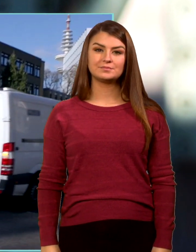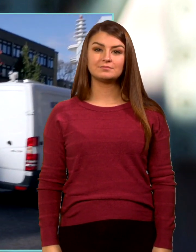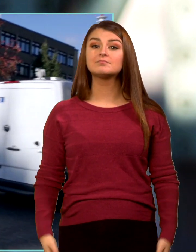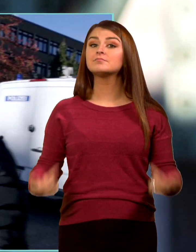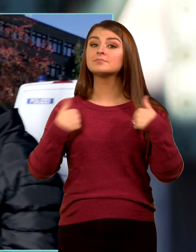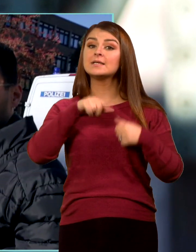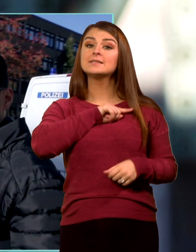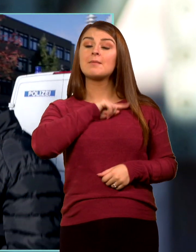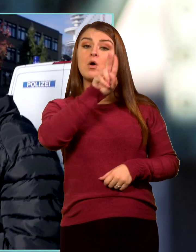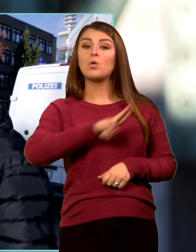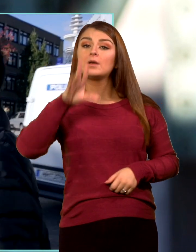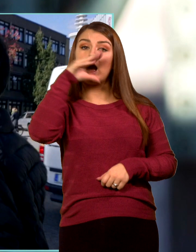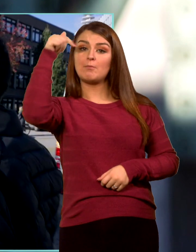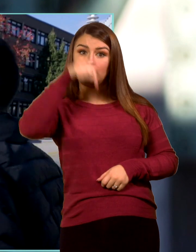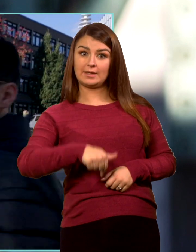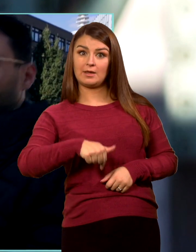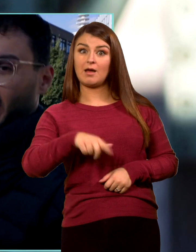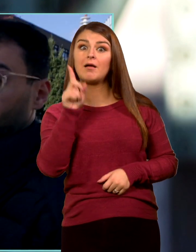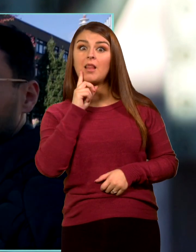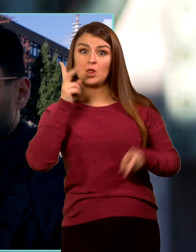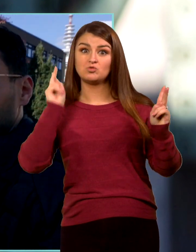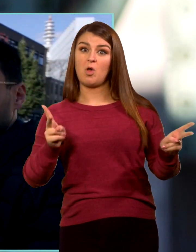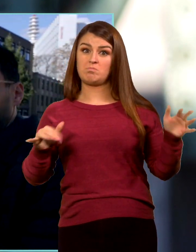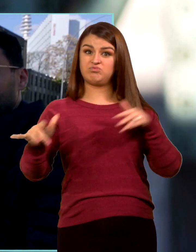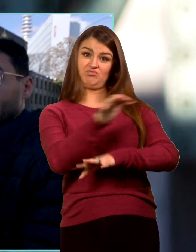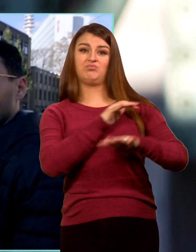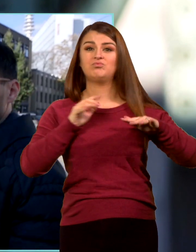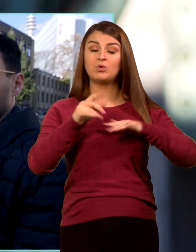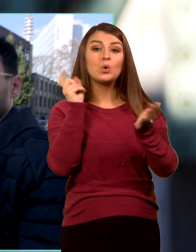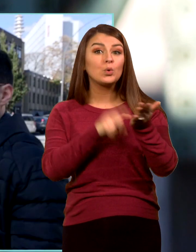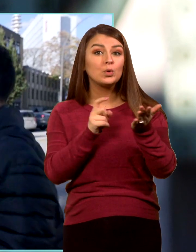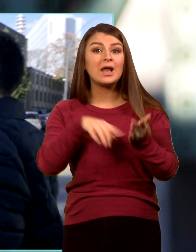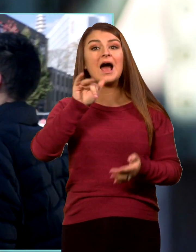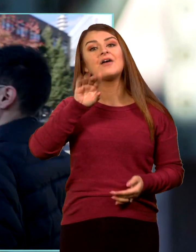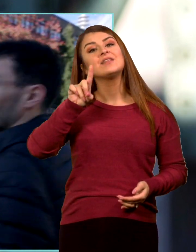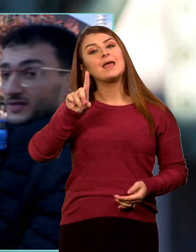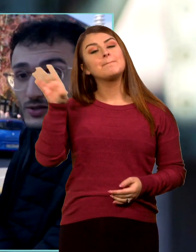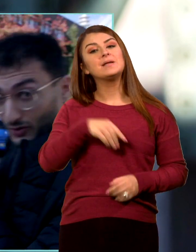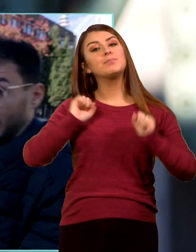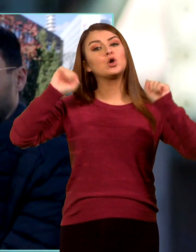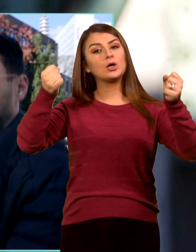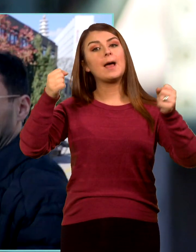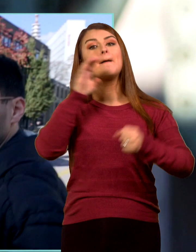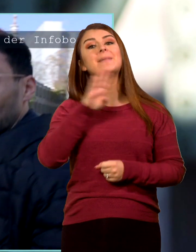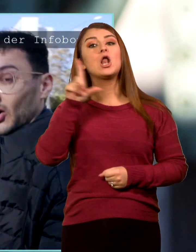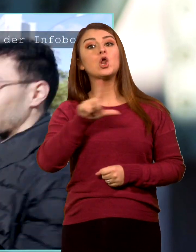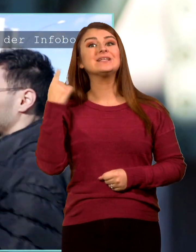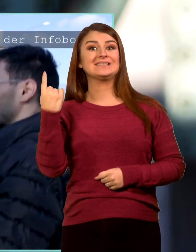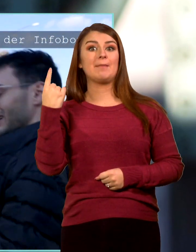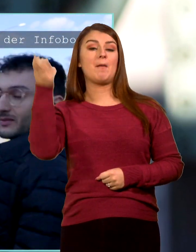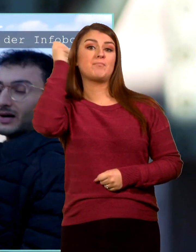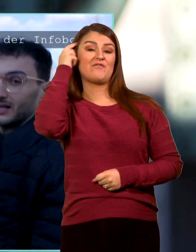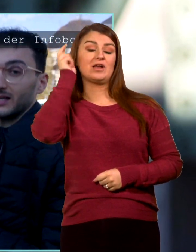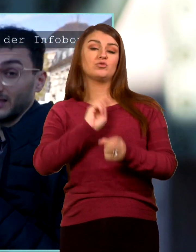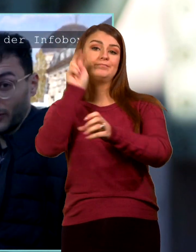Ich bin hier an der Uni Hamburg und hier soll es gleich richtig abgehen. Der Grund: AfD-Mitbegründer Bernd Lucke ist als Professor zurück an die Uni gekehrt und möchte